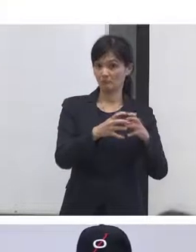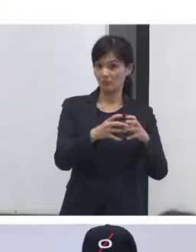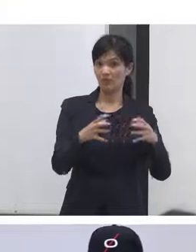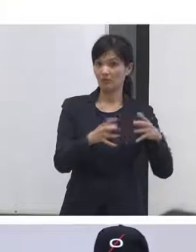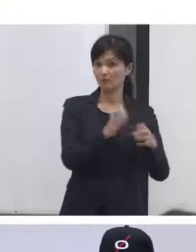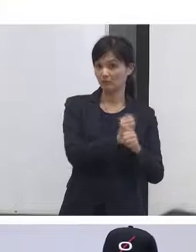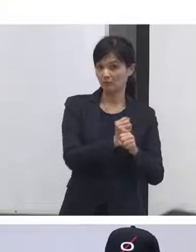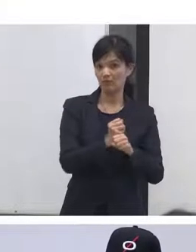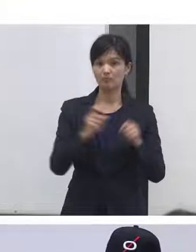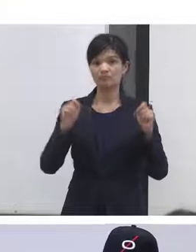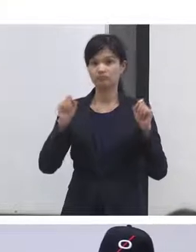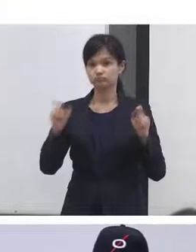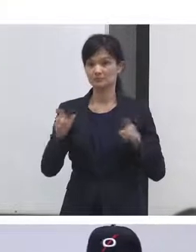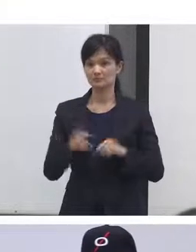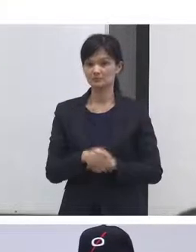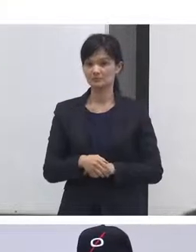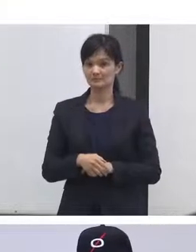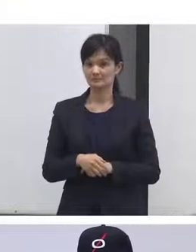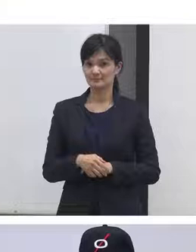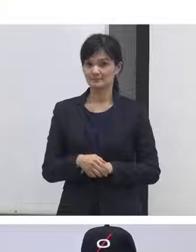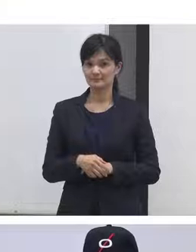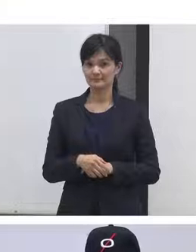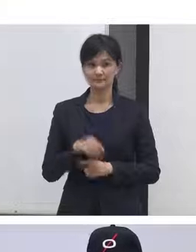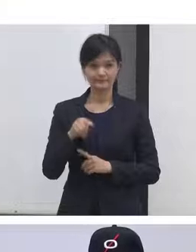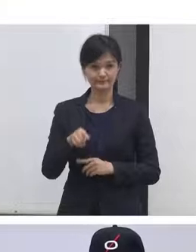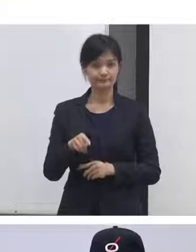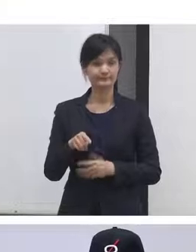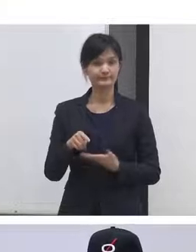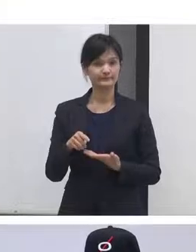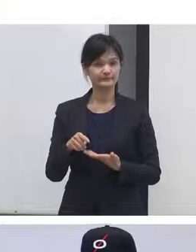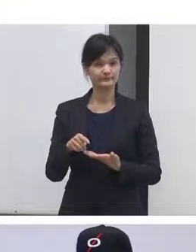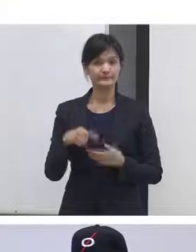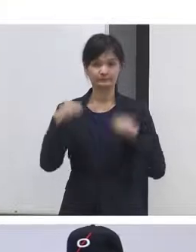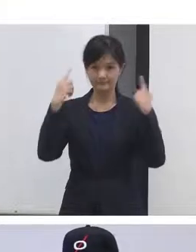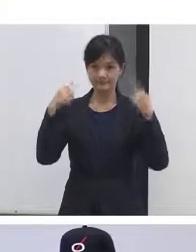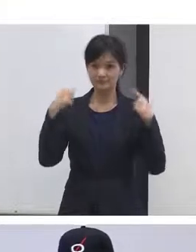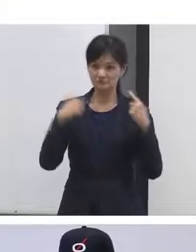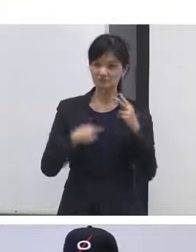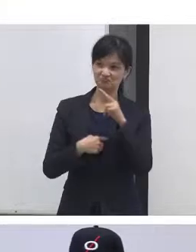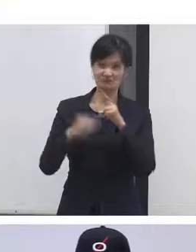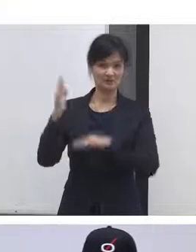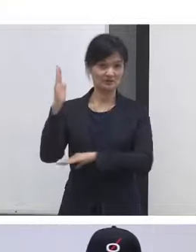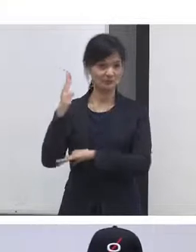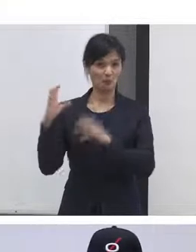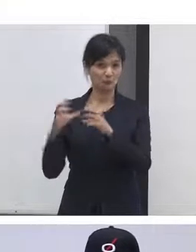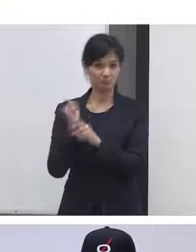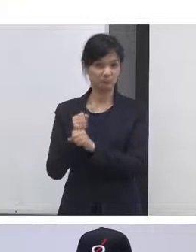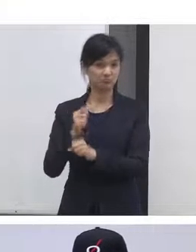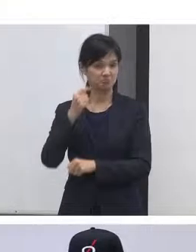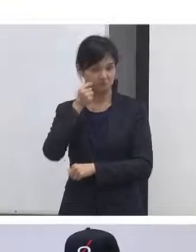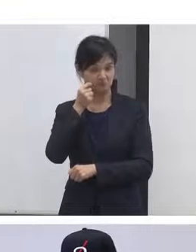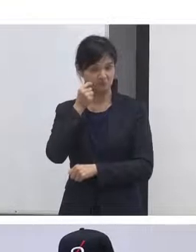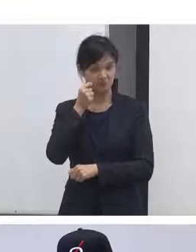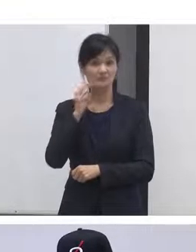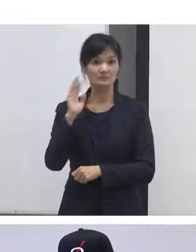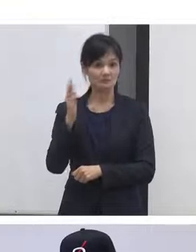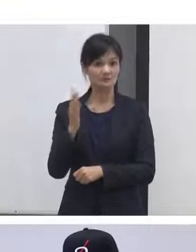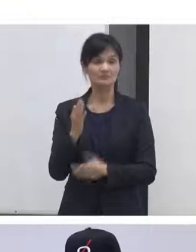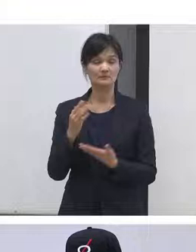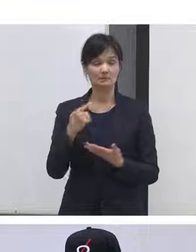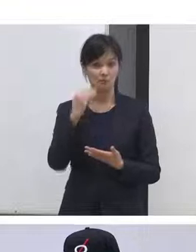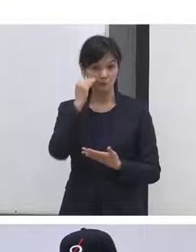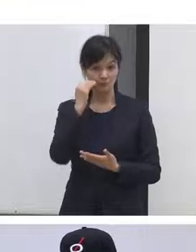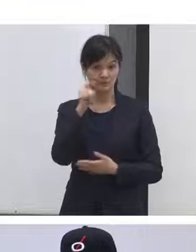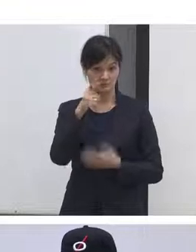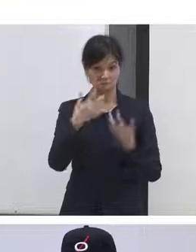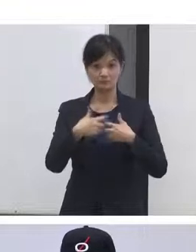差存在。这样的一个落差，很多时候会让大家觉得说，可能政府不好合作。但其实如果有机会深入到它的一个可能发